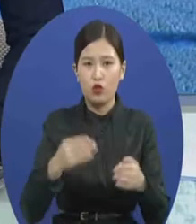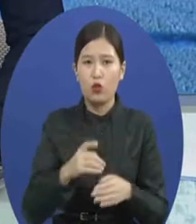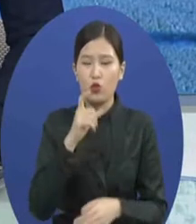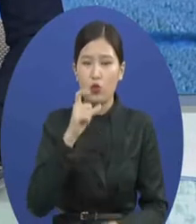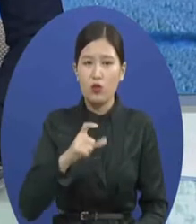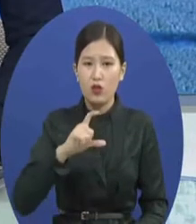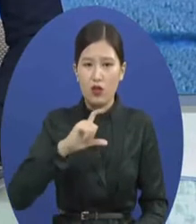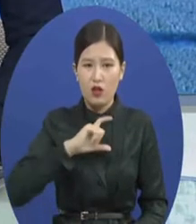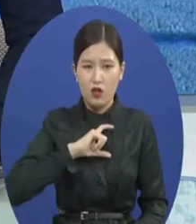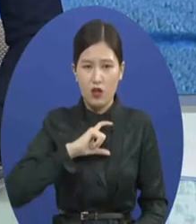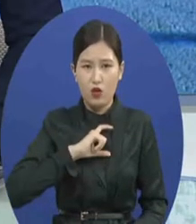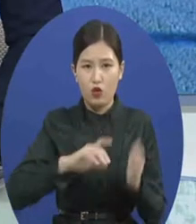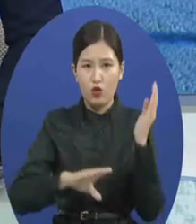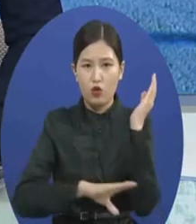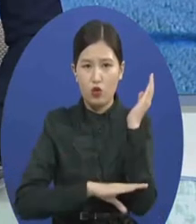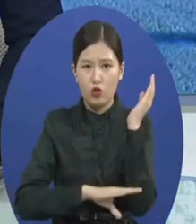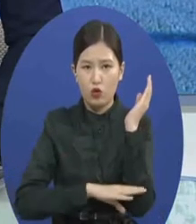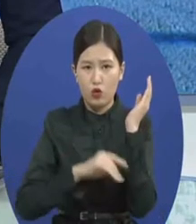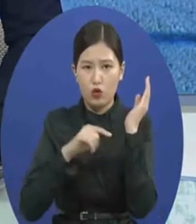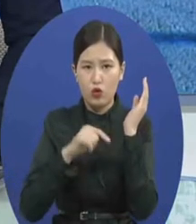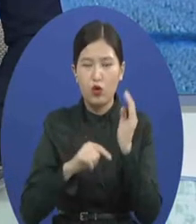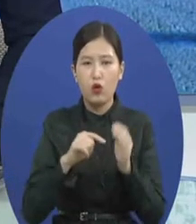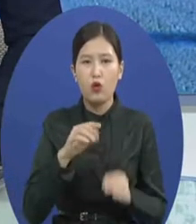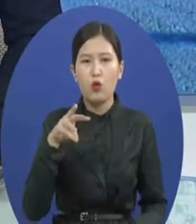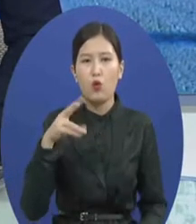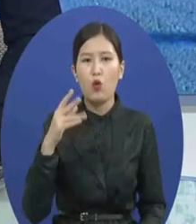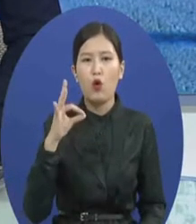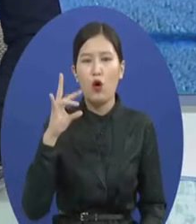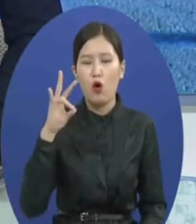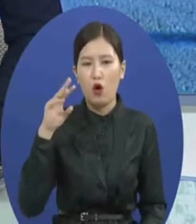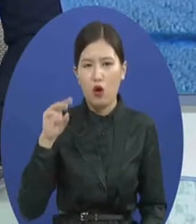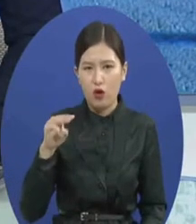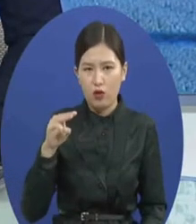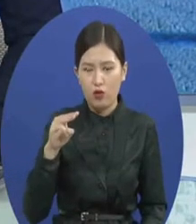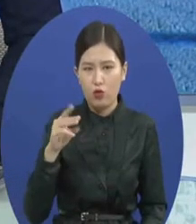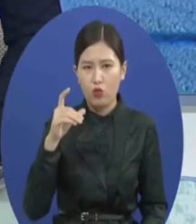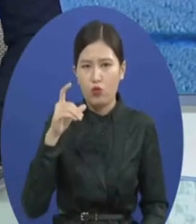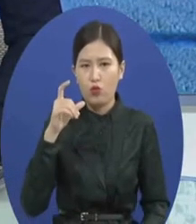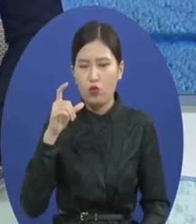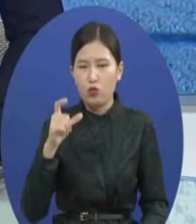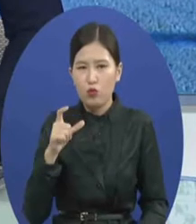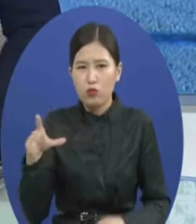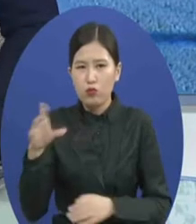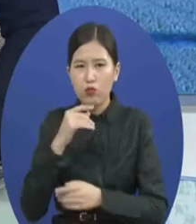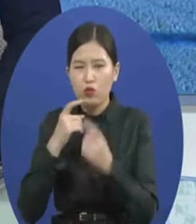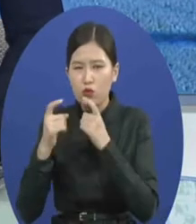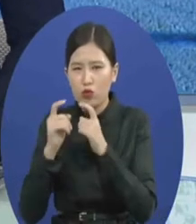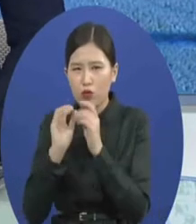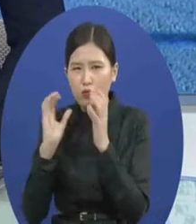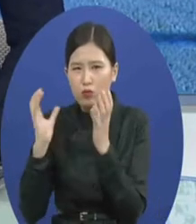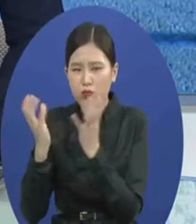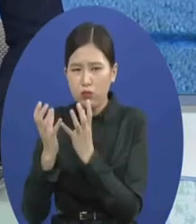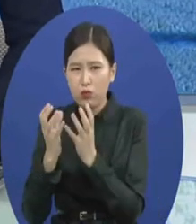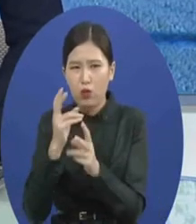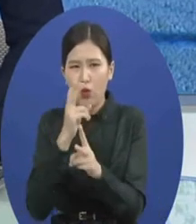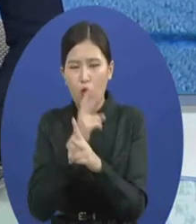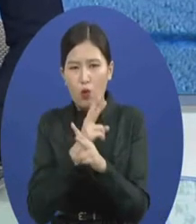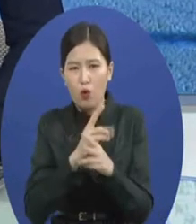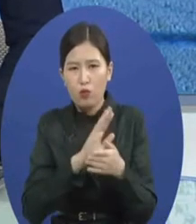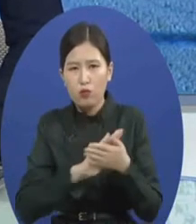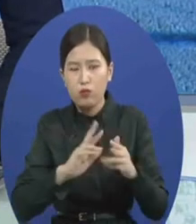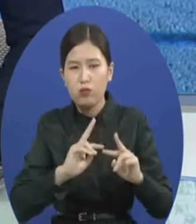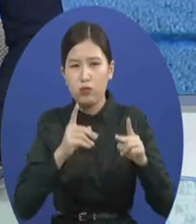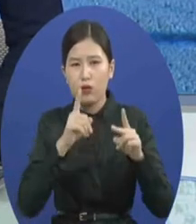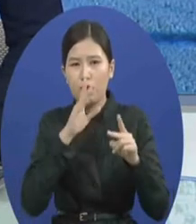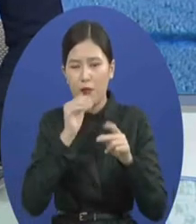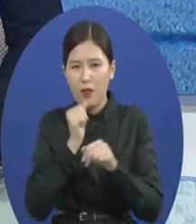олонхын эсэргүүцэл дунд олон нийтийн араад адил эзэн үндэсний зөвлөлийн гишүүдийг их хурл баталж энэ хуулийг шинжлэх ажлын хэсэг гаргах